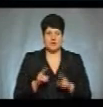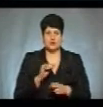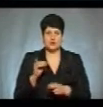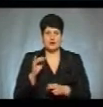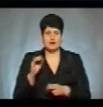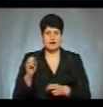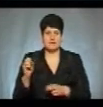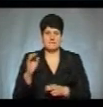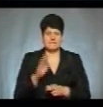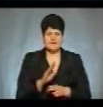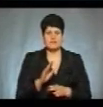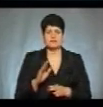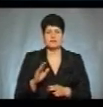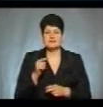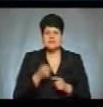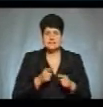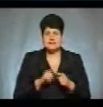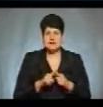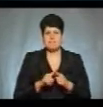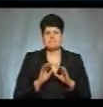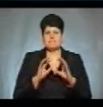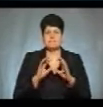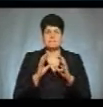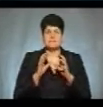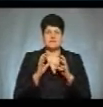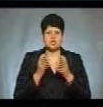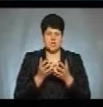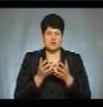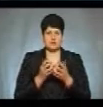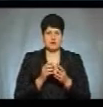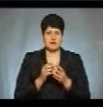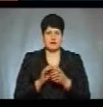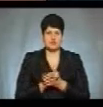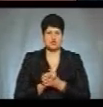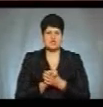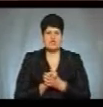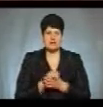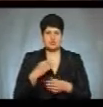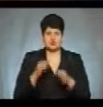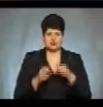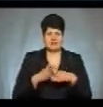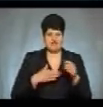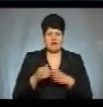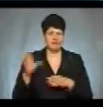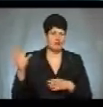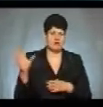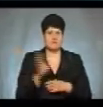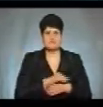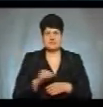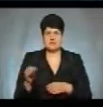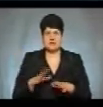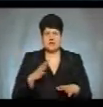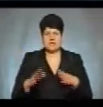міжнародна організація, об'єднана борцівська асоціація. У нас судді кваліфіковані, всі